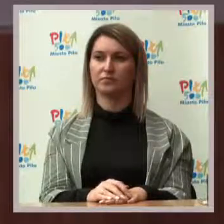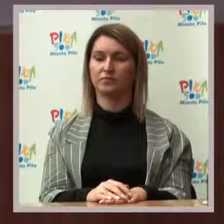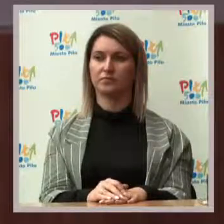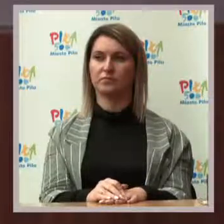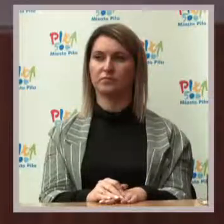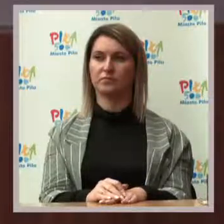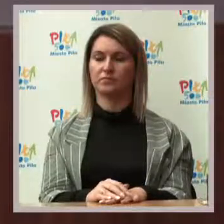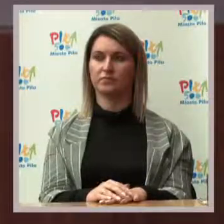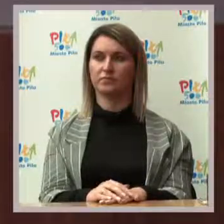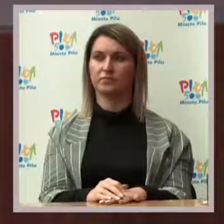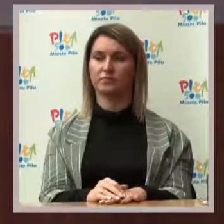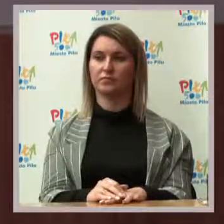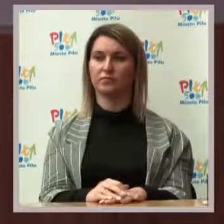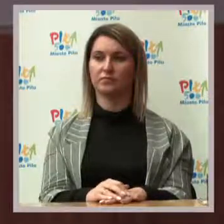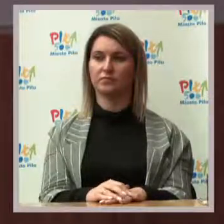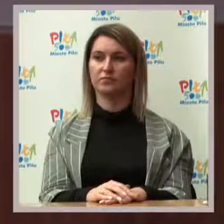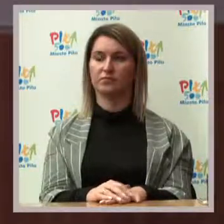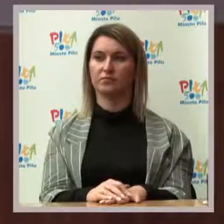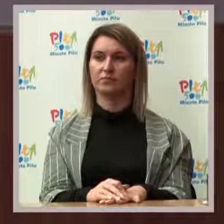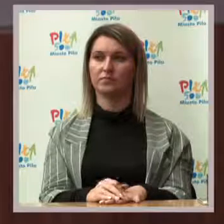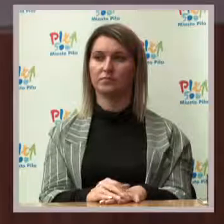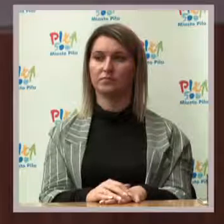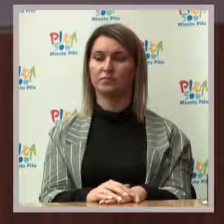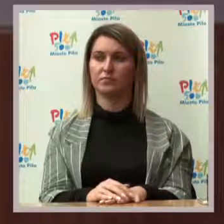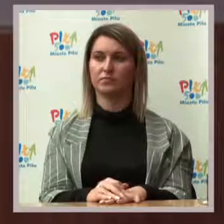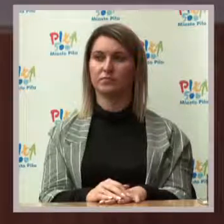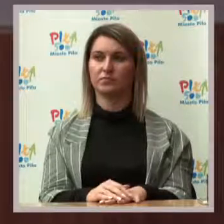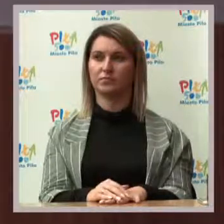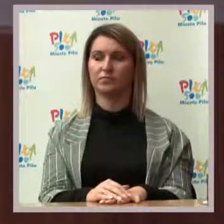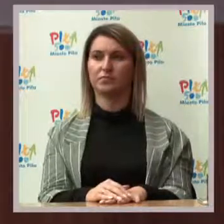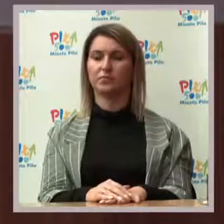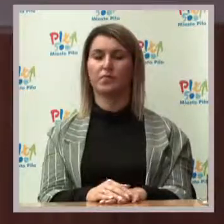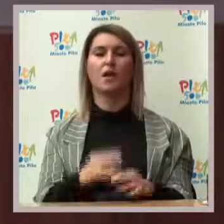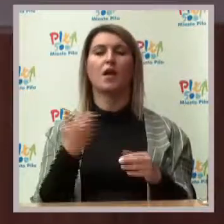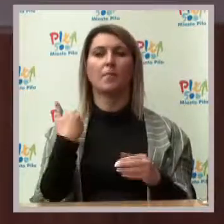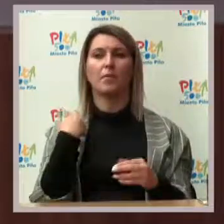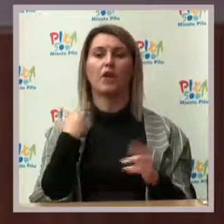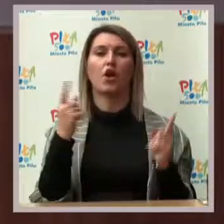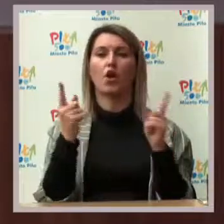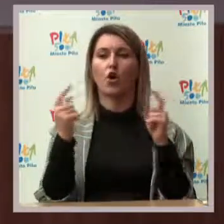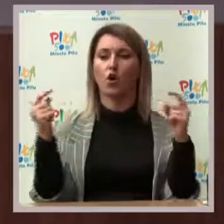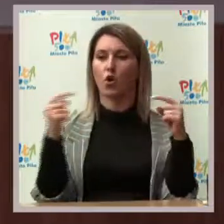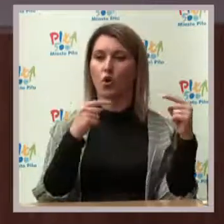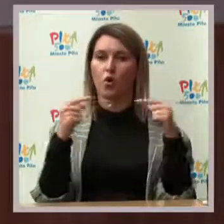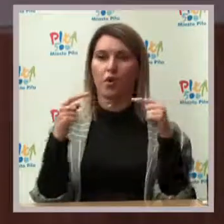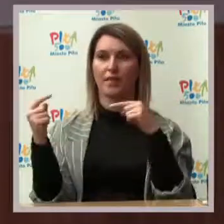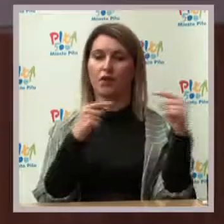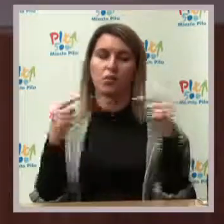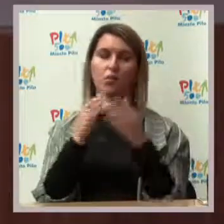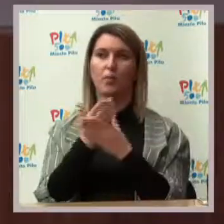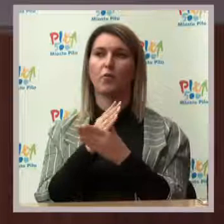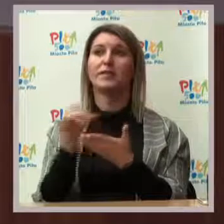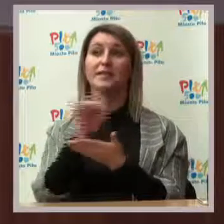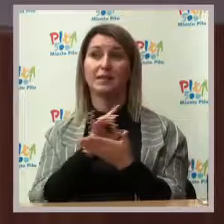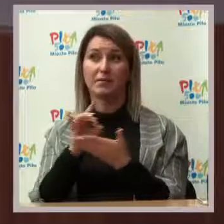względem prawa i wzajemnych kontaktów pomiędzy gminami, porozumień, które należy przygotować, tego